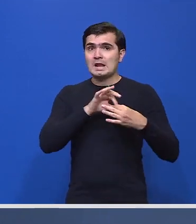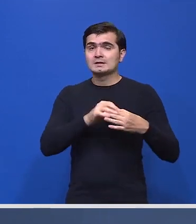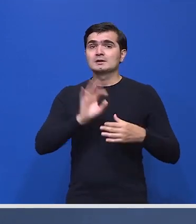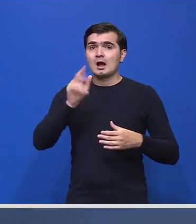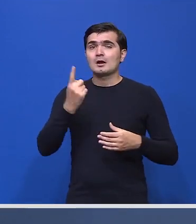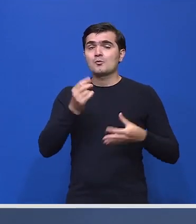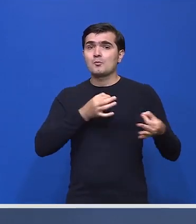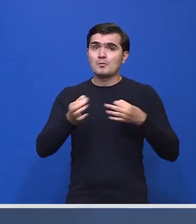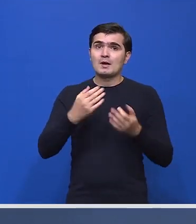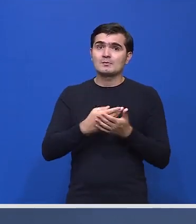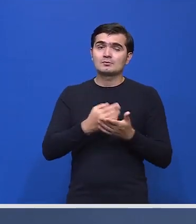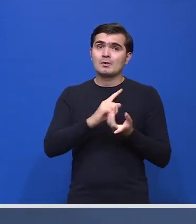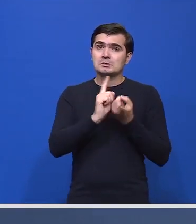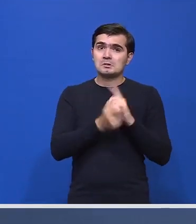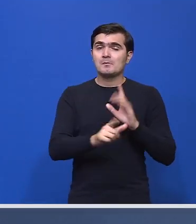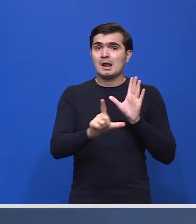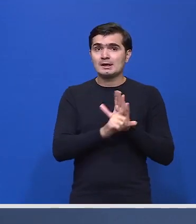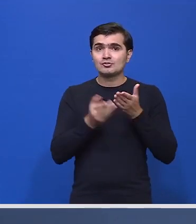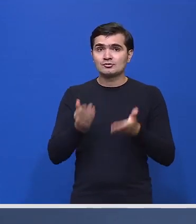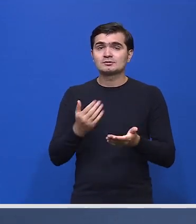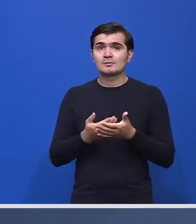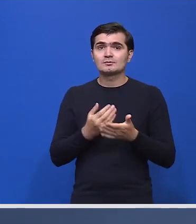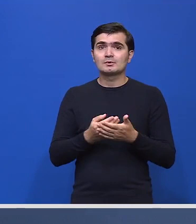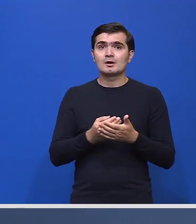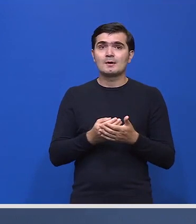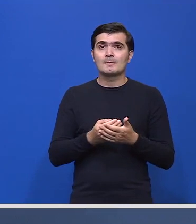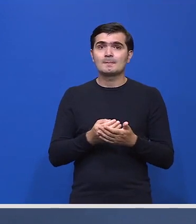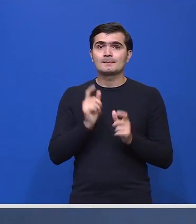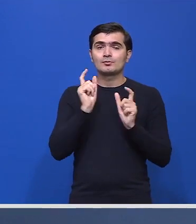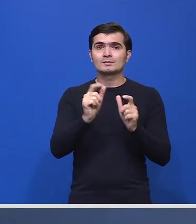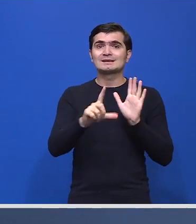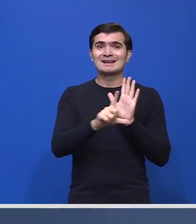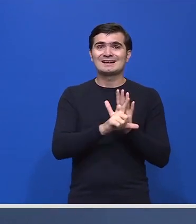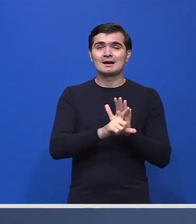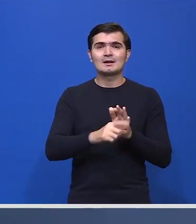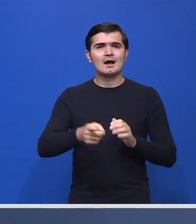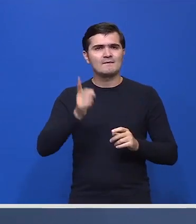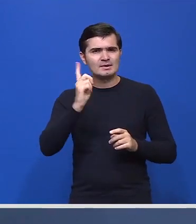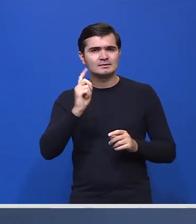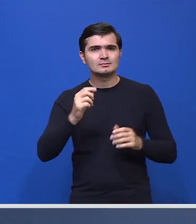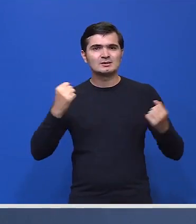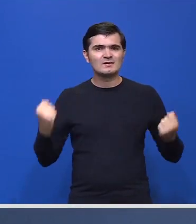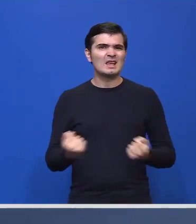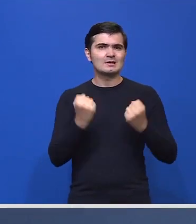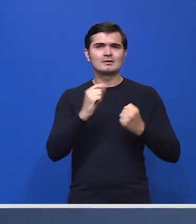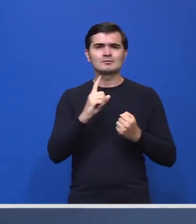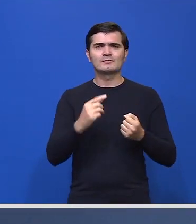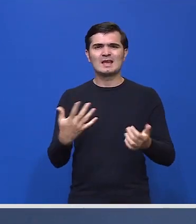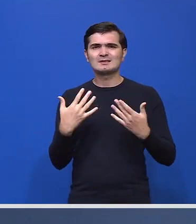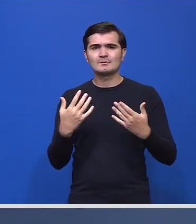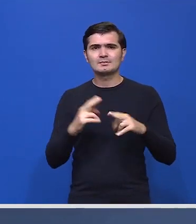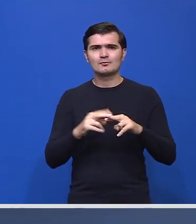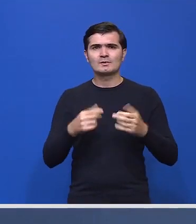o modifice astfel încât protecția legală a avertizorilor să fie întărită și nu slăbită, așa cum arată ea